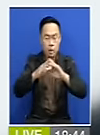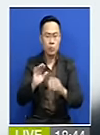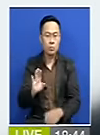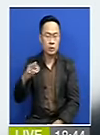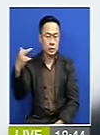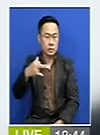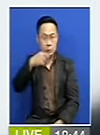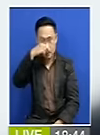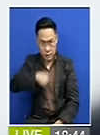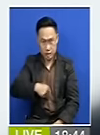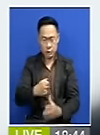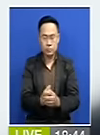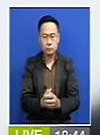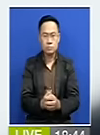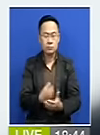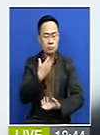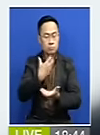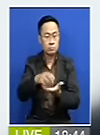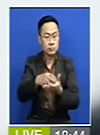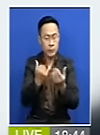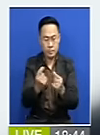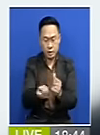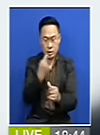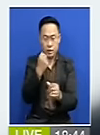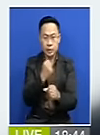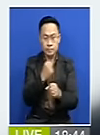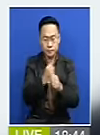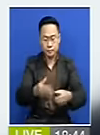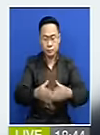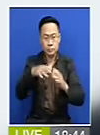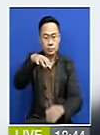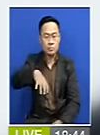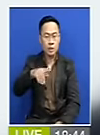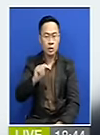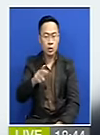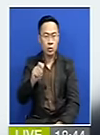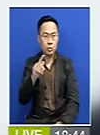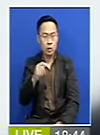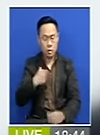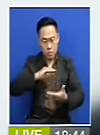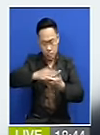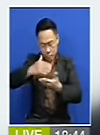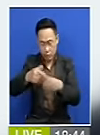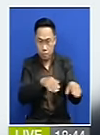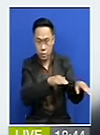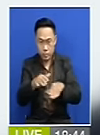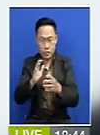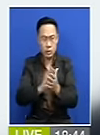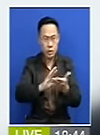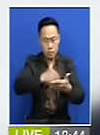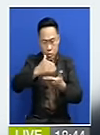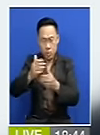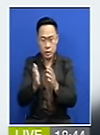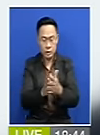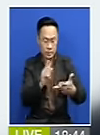ริษัทท่าอากาศยานไทยให้ข้อมูลว่านี่เป็นครั้งแรกครับที่ทอรับซองราคาแล้วเปิดทั้ง3ซองคือประกอบด้วย